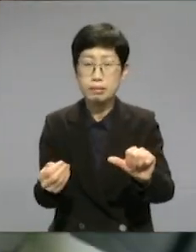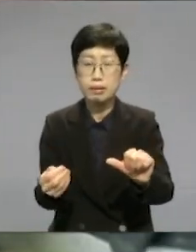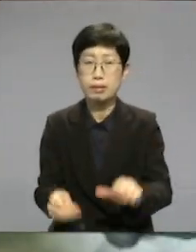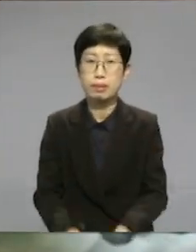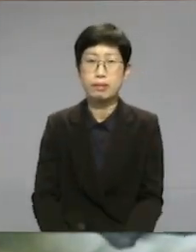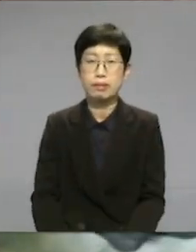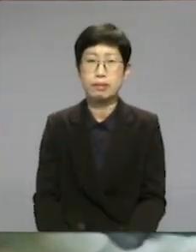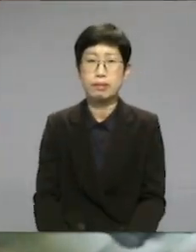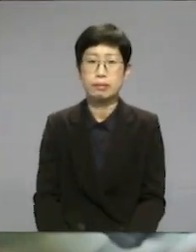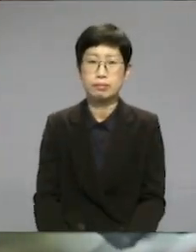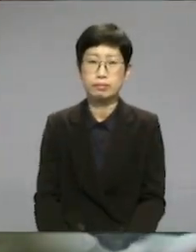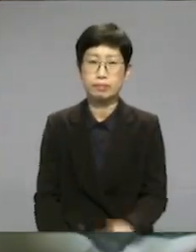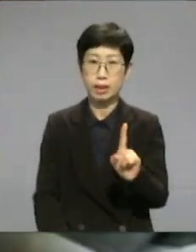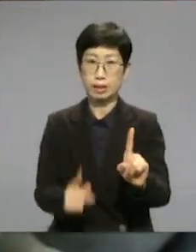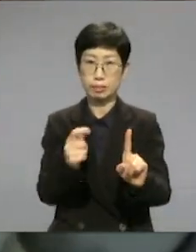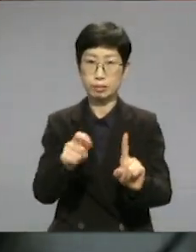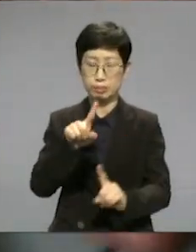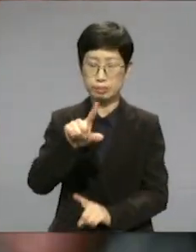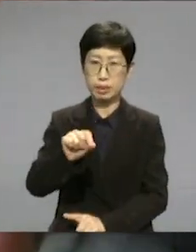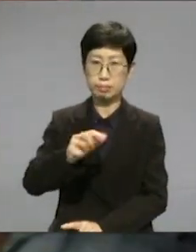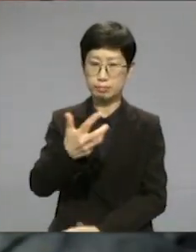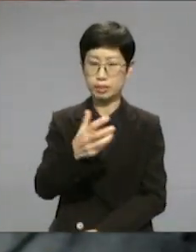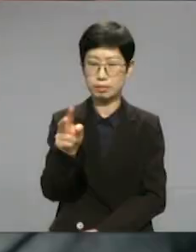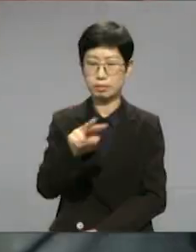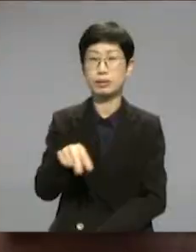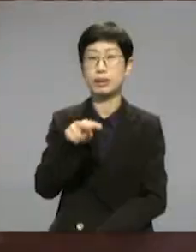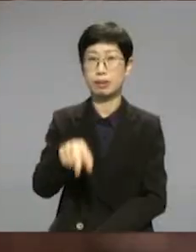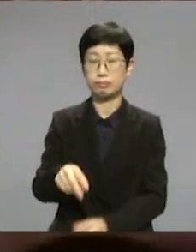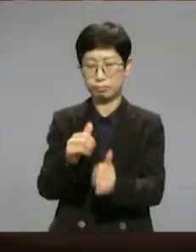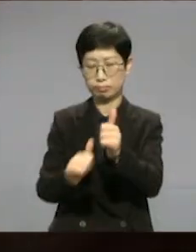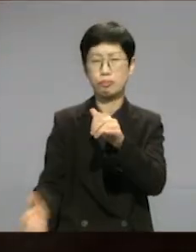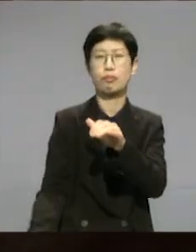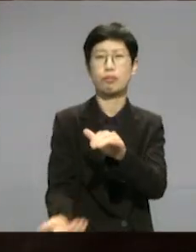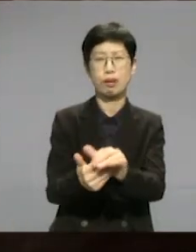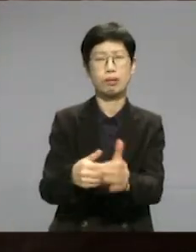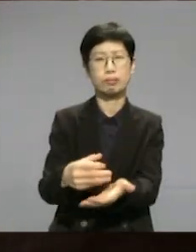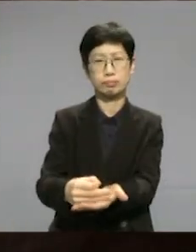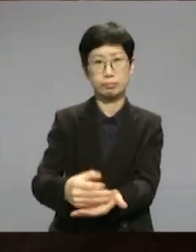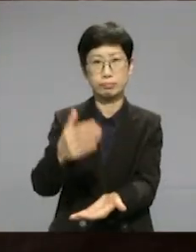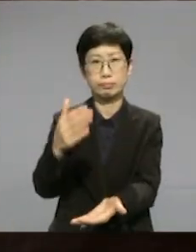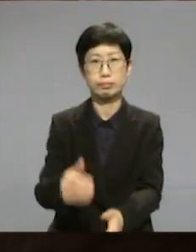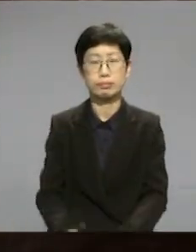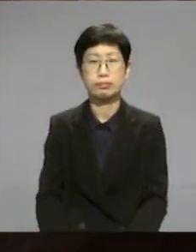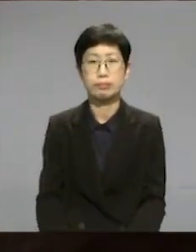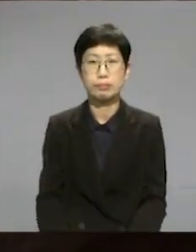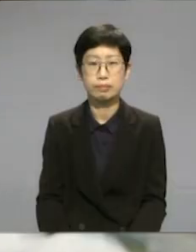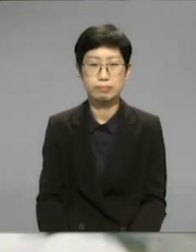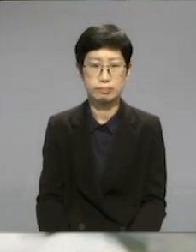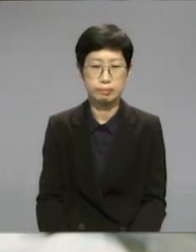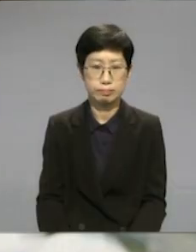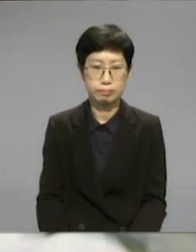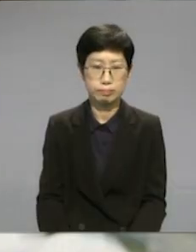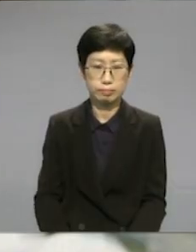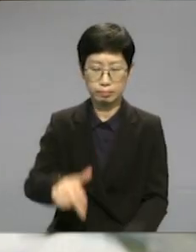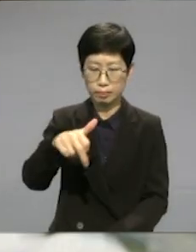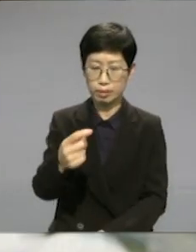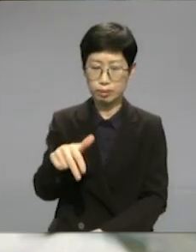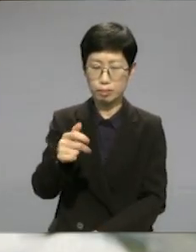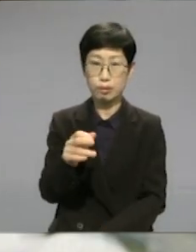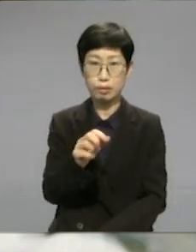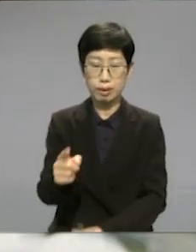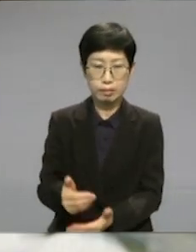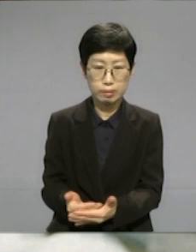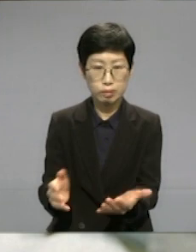선물은 톤당 $10,080로 사상 최고치를 기록했습니다. The cocoa that we get from them